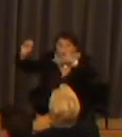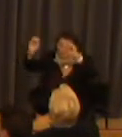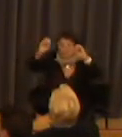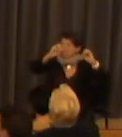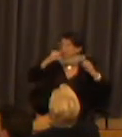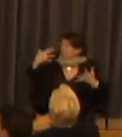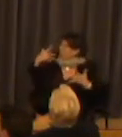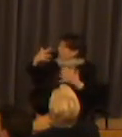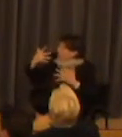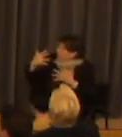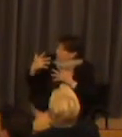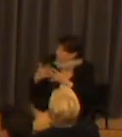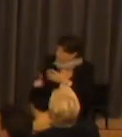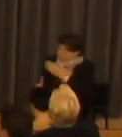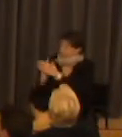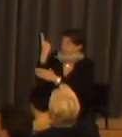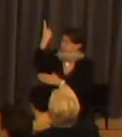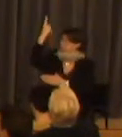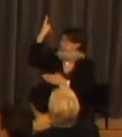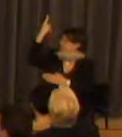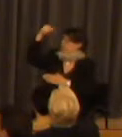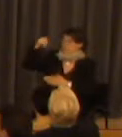tot això, tota aquesta formació s'ha fet de manera molt...